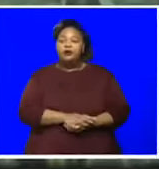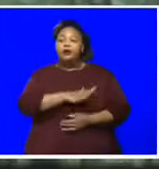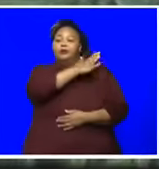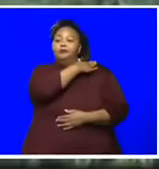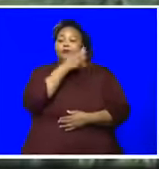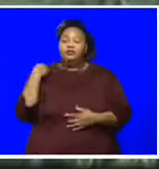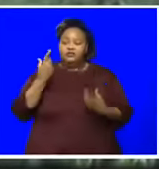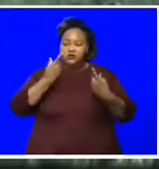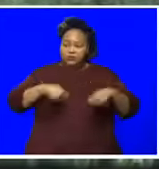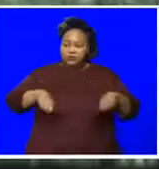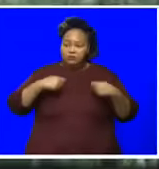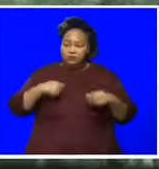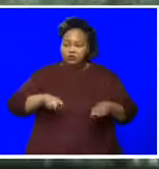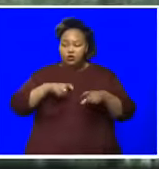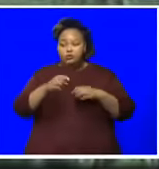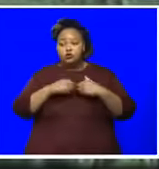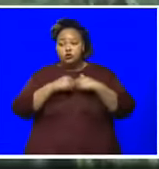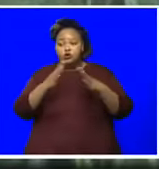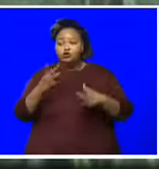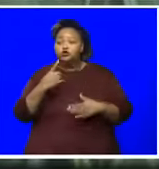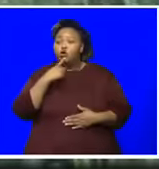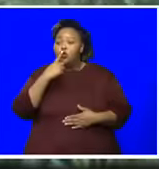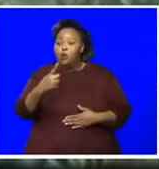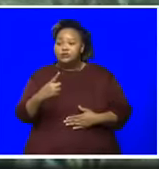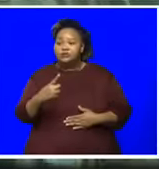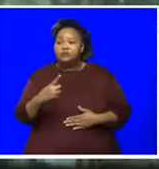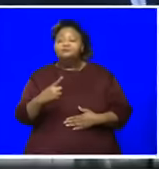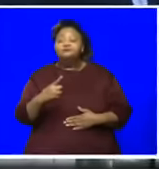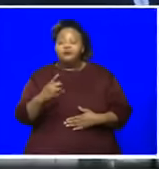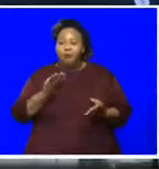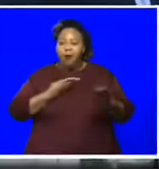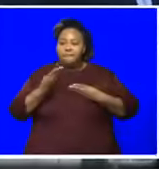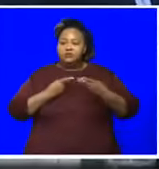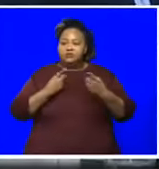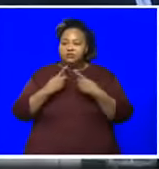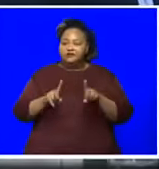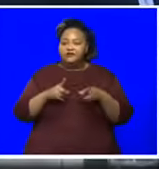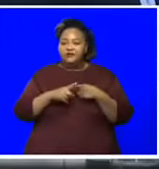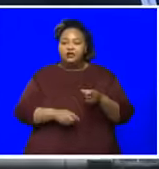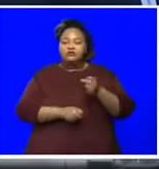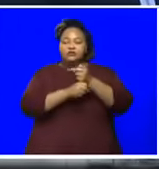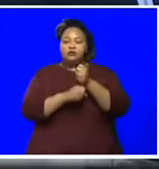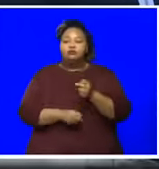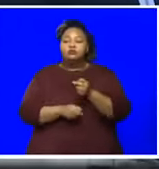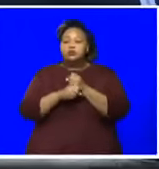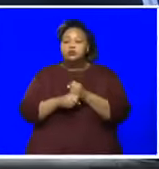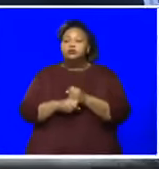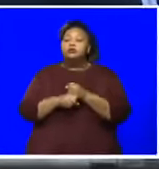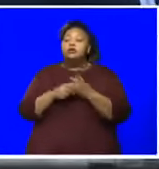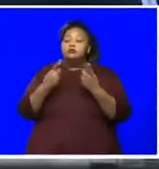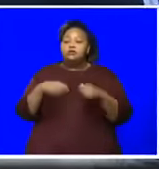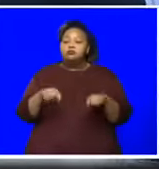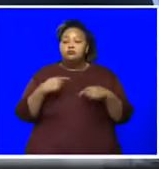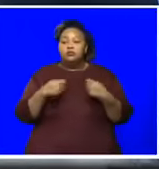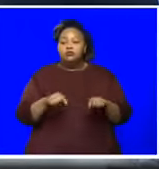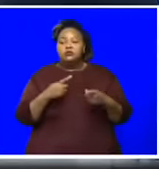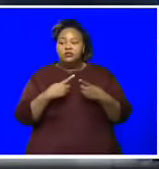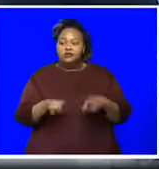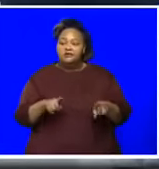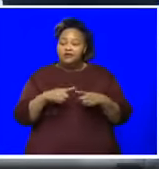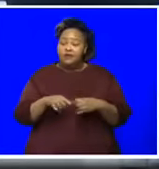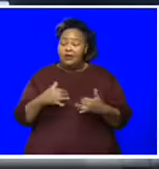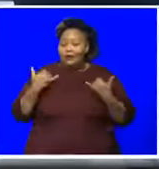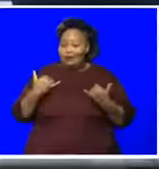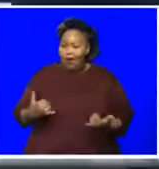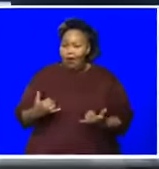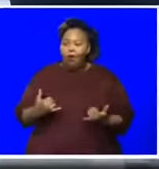Masebulunga ishilo-ke ukuthi kusekeleka-ke inkampani basekela wona imidlalo lehlukahlukene lapha e-Eveni. Sekuyaqala-ke yabonakala noma